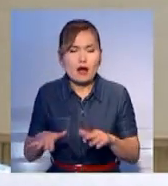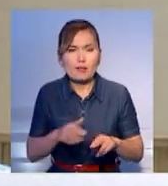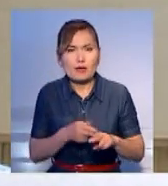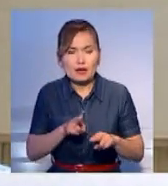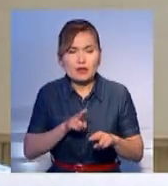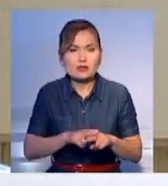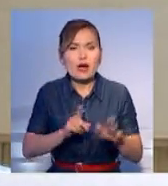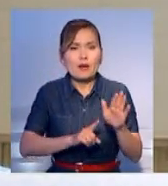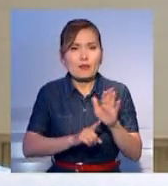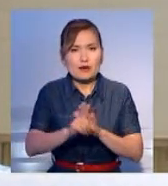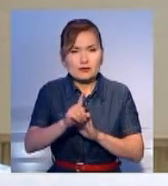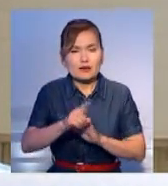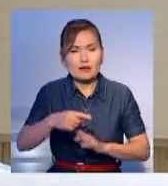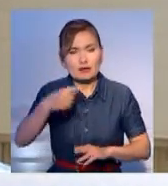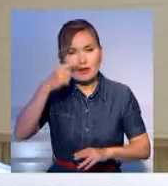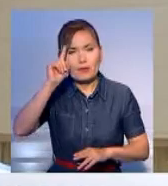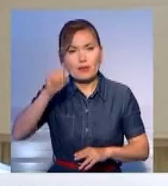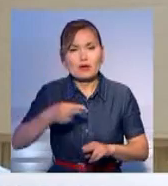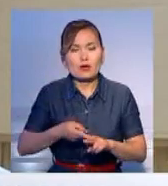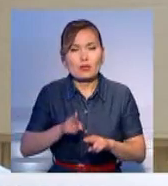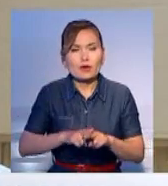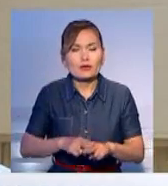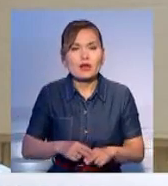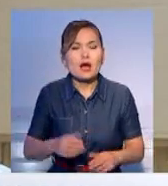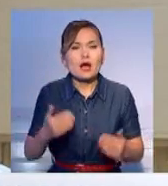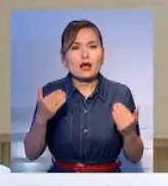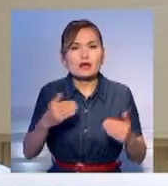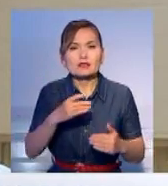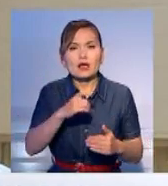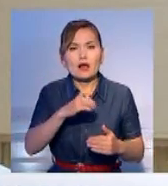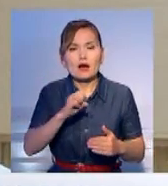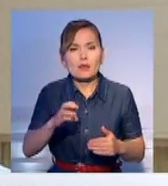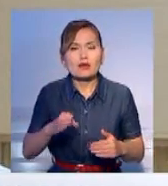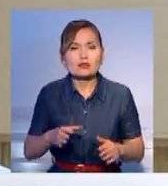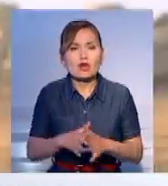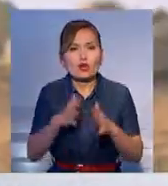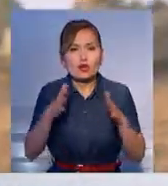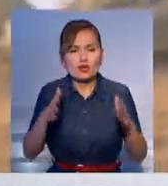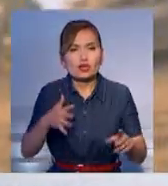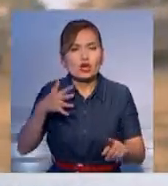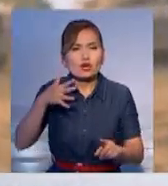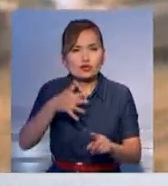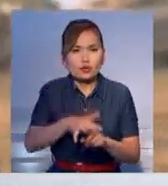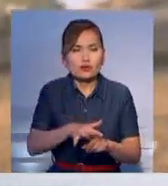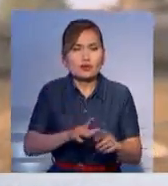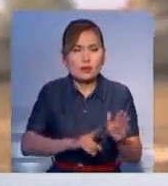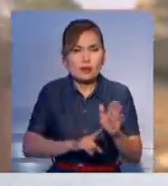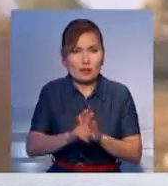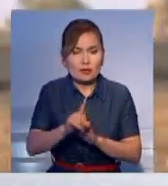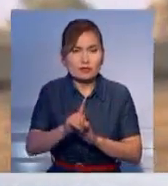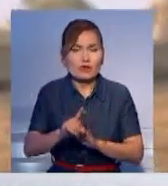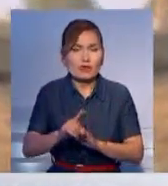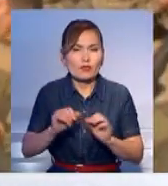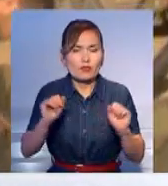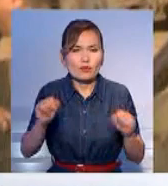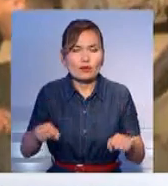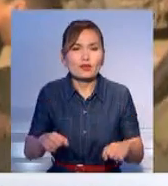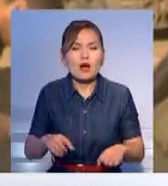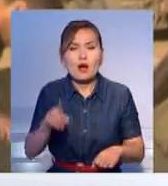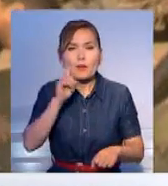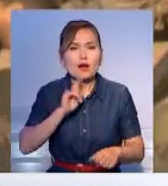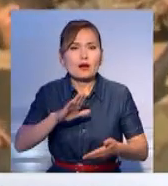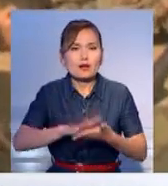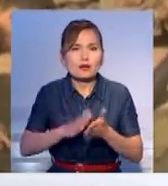отыр. Сол себепті Хамас өзіне тиімді уақытта шабуылды үдетуі мүмкін. Тараптар ортақ шешімге келер емес.